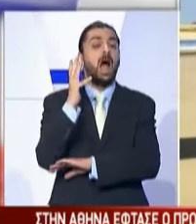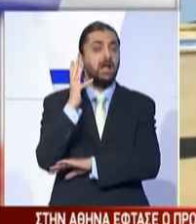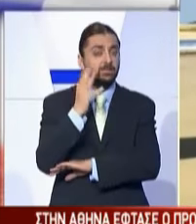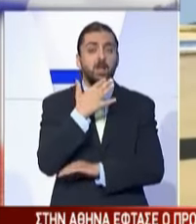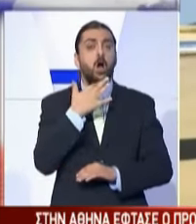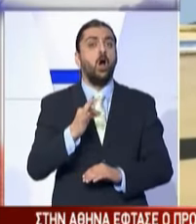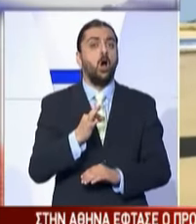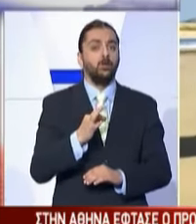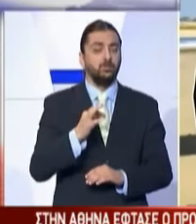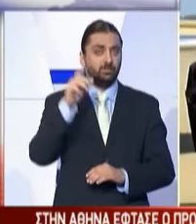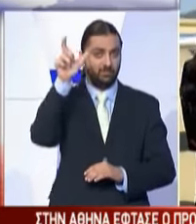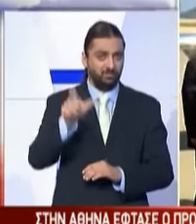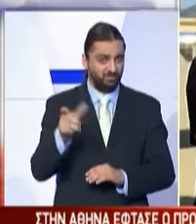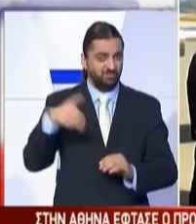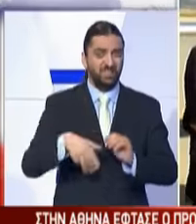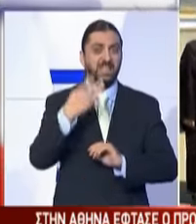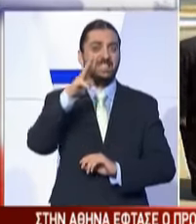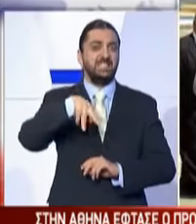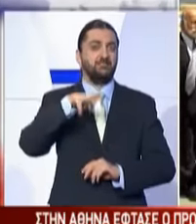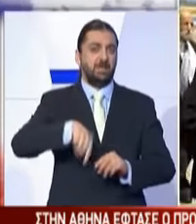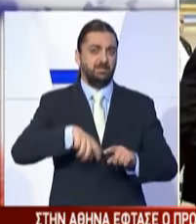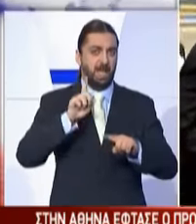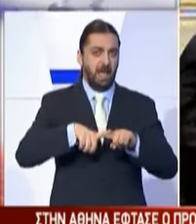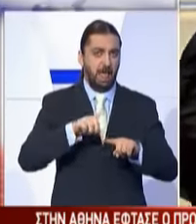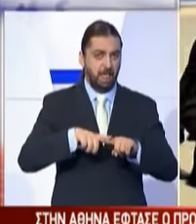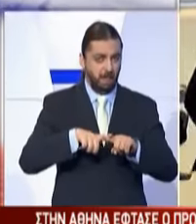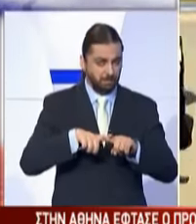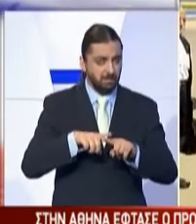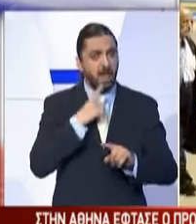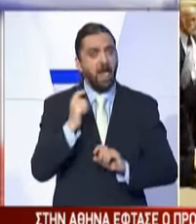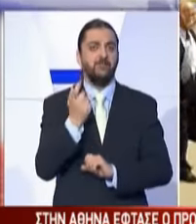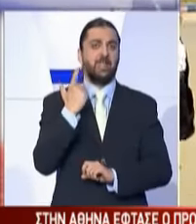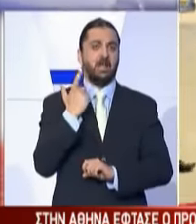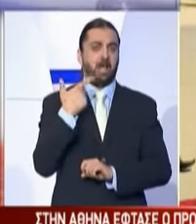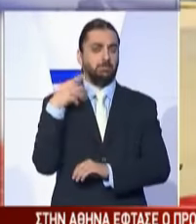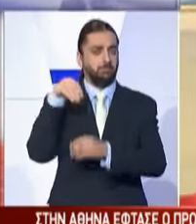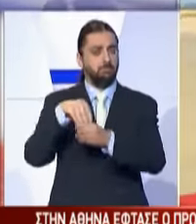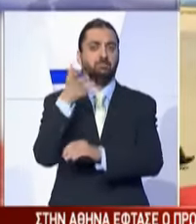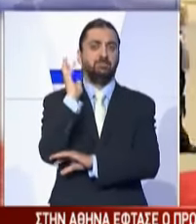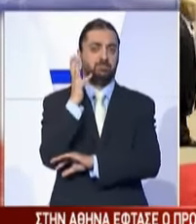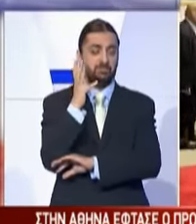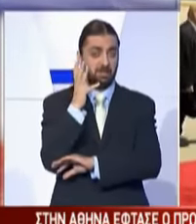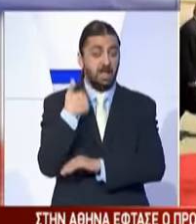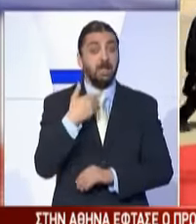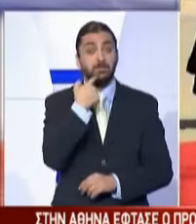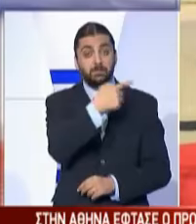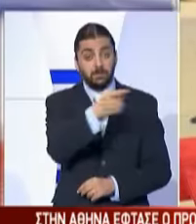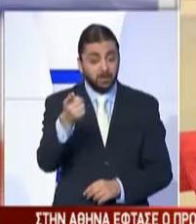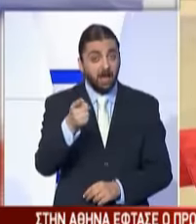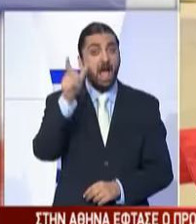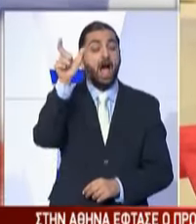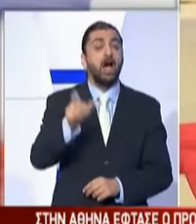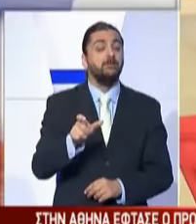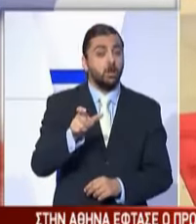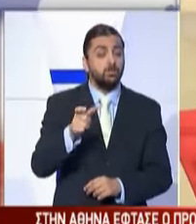της διήμερης επίσκεψης εργασίας του κυρίου Γιούνκερ στην Αθήνα. Ωστόσο, να υπενθυμίσουμε ότι ο κύριος Γιούνκερ δεν είναι μόνο ένας από τους